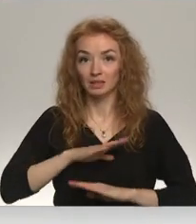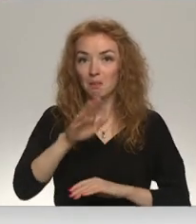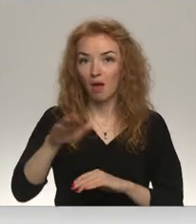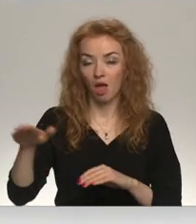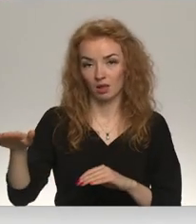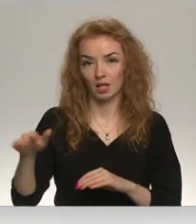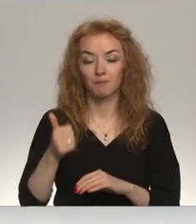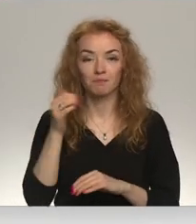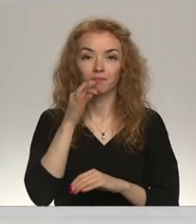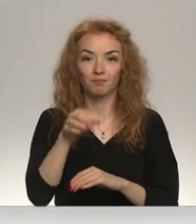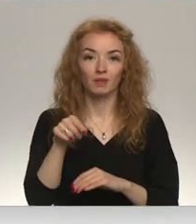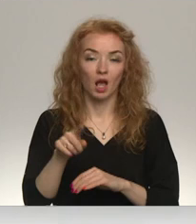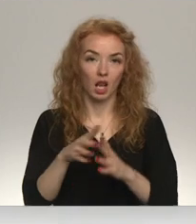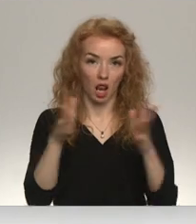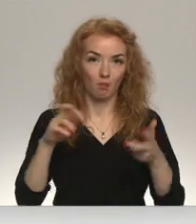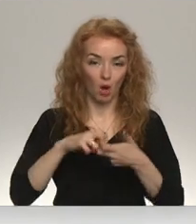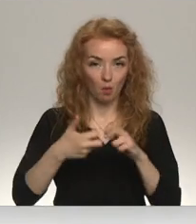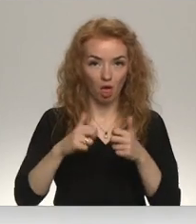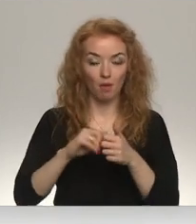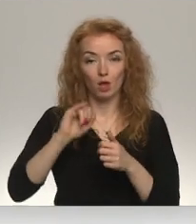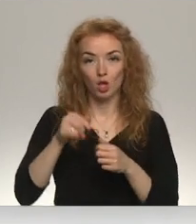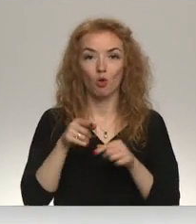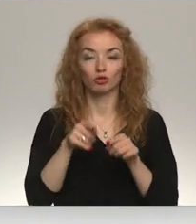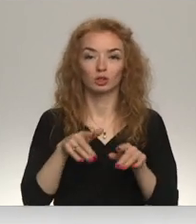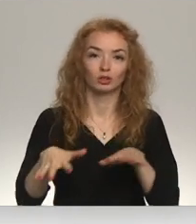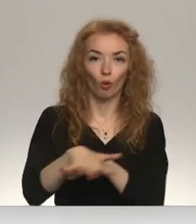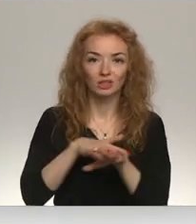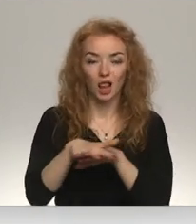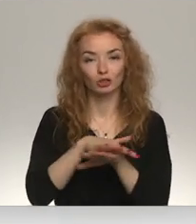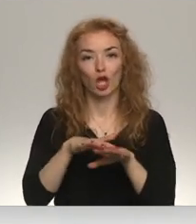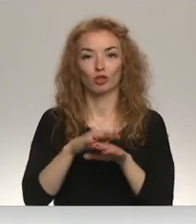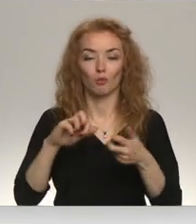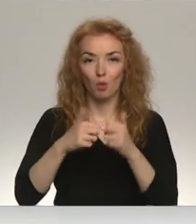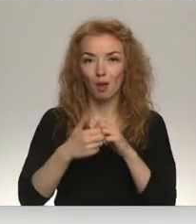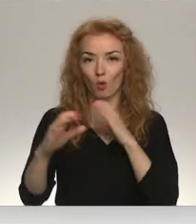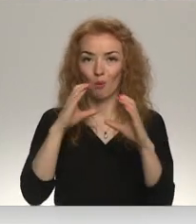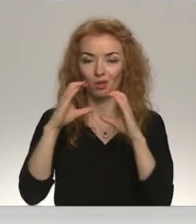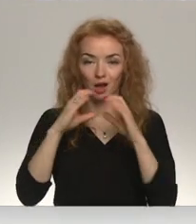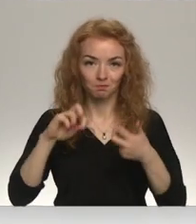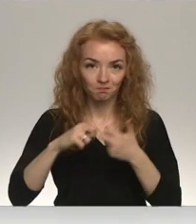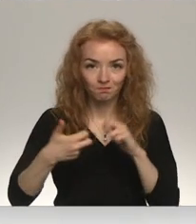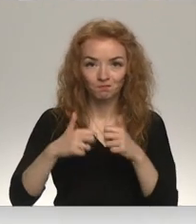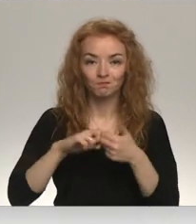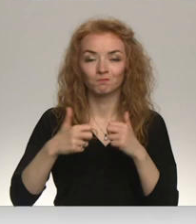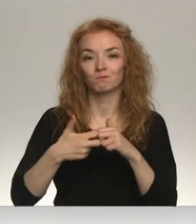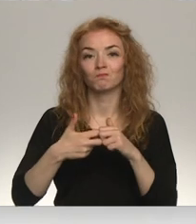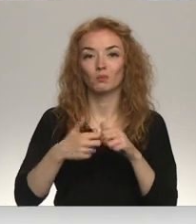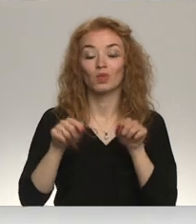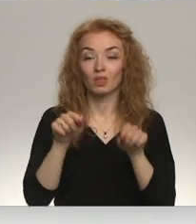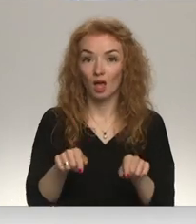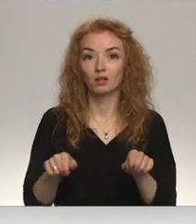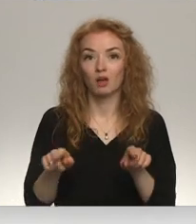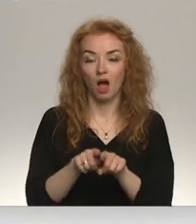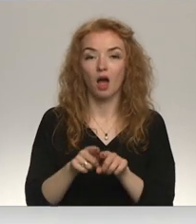Un tas ir tāds aburtais loks, jo šī socializēšanās problēmas, šīs komunikācijas problēmas, tās jau